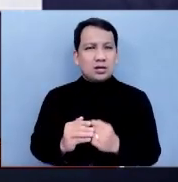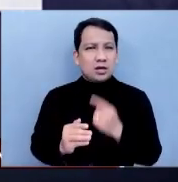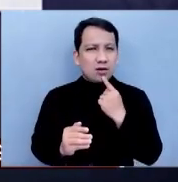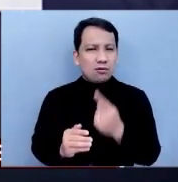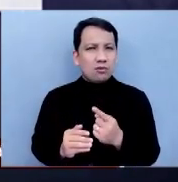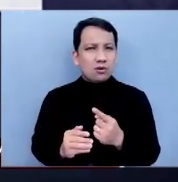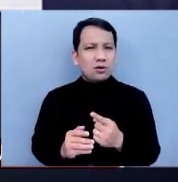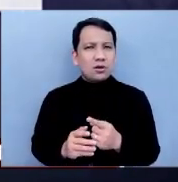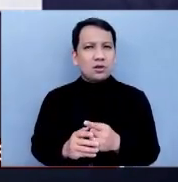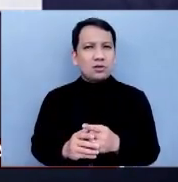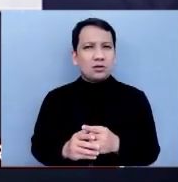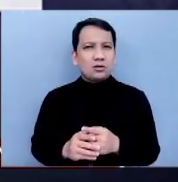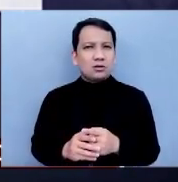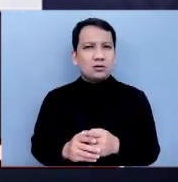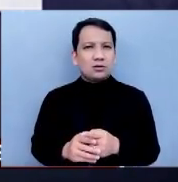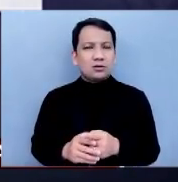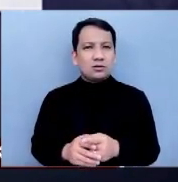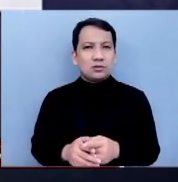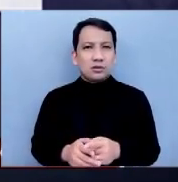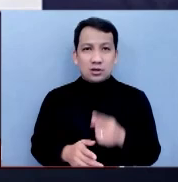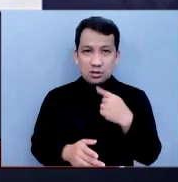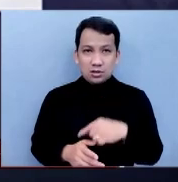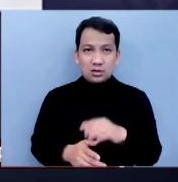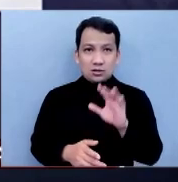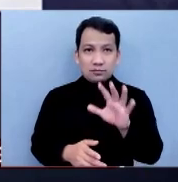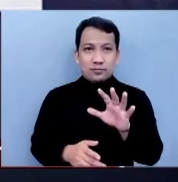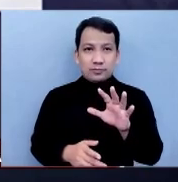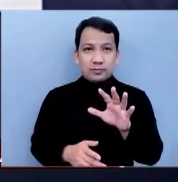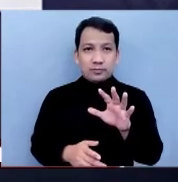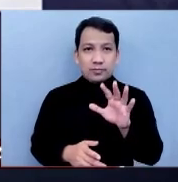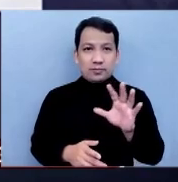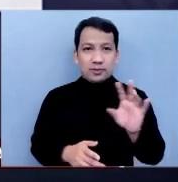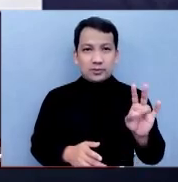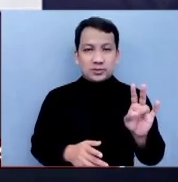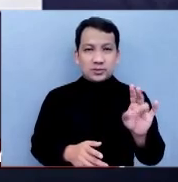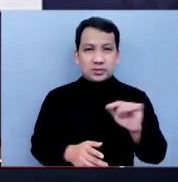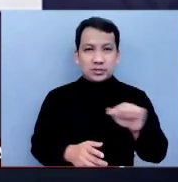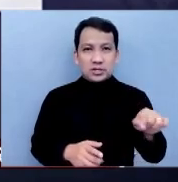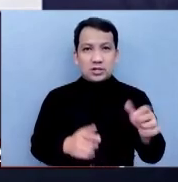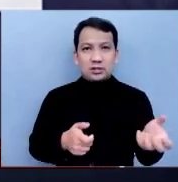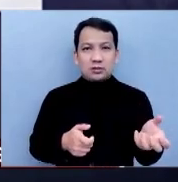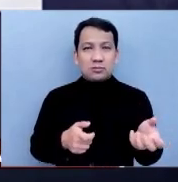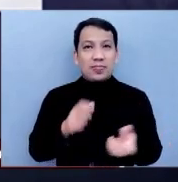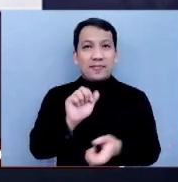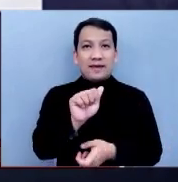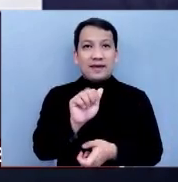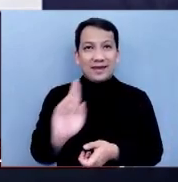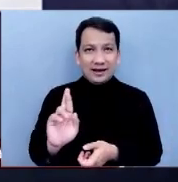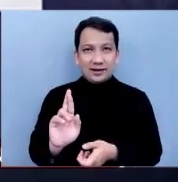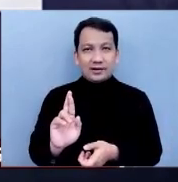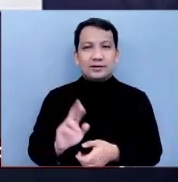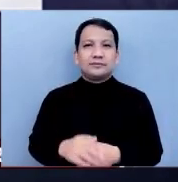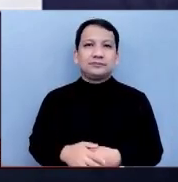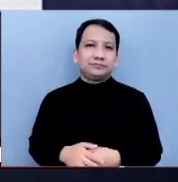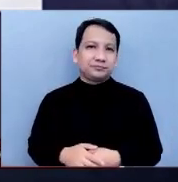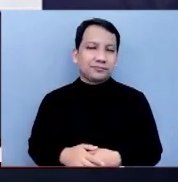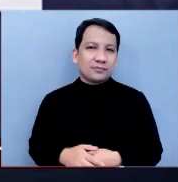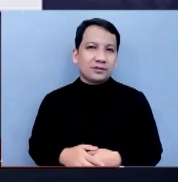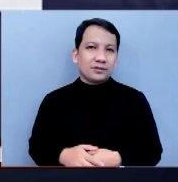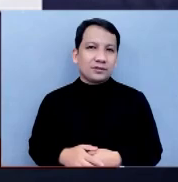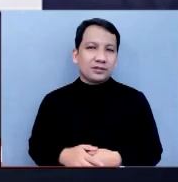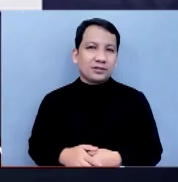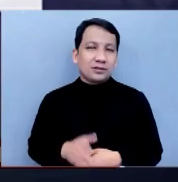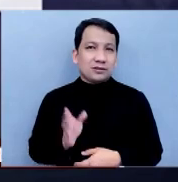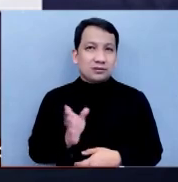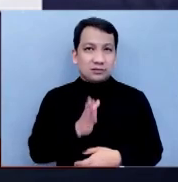nga. Mukhang pangmalakasan yun, 5.56 CZ Bren, that's an assault rifle. Ayun nga. Okay, so punta natin yung